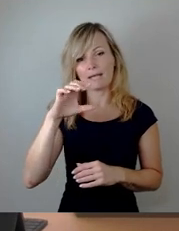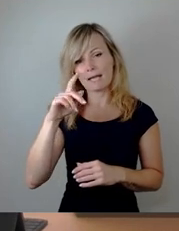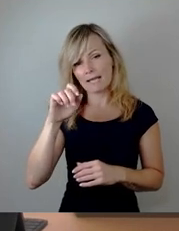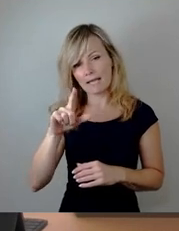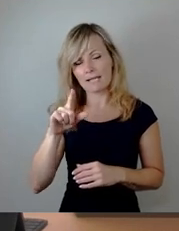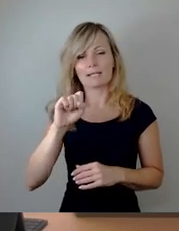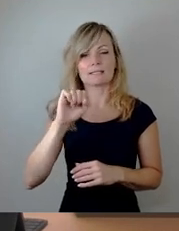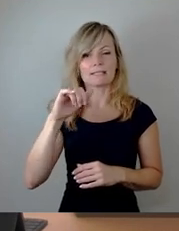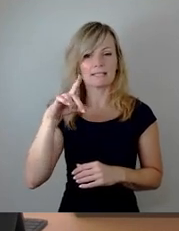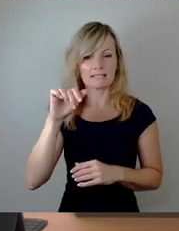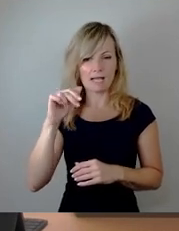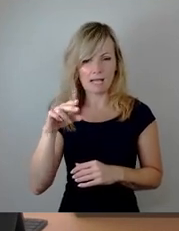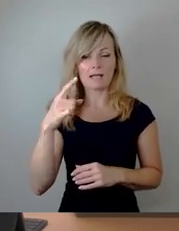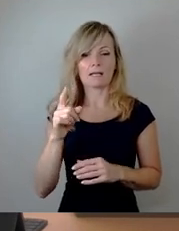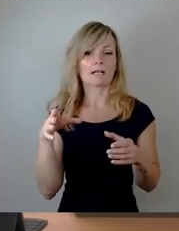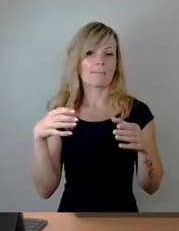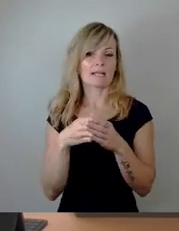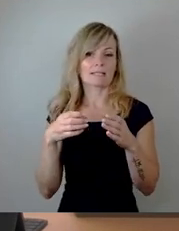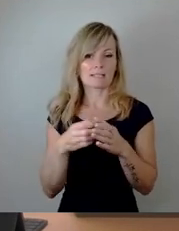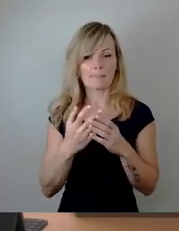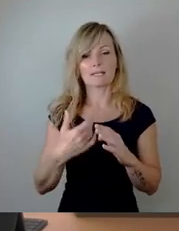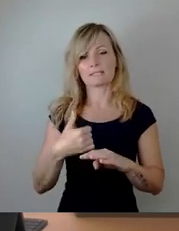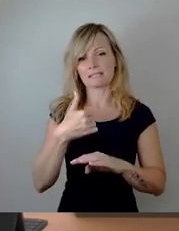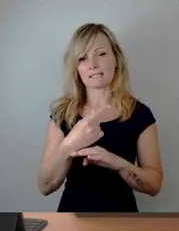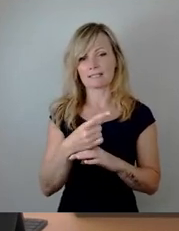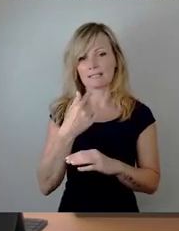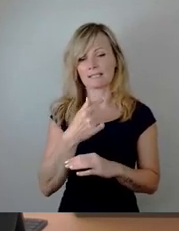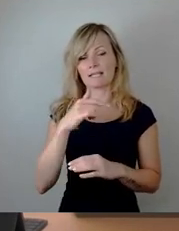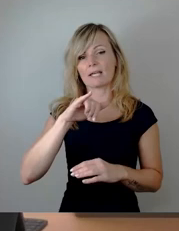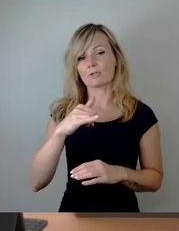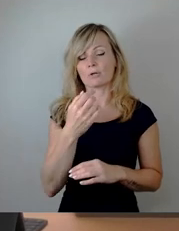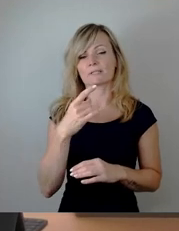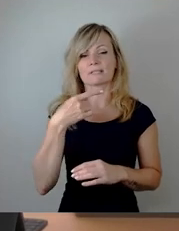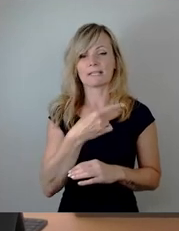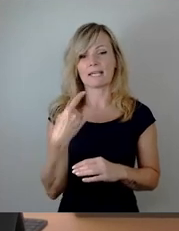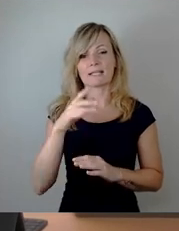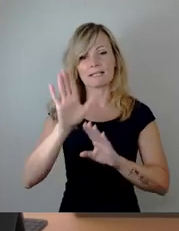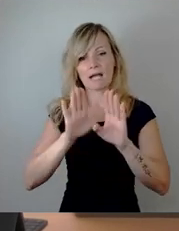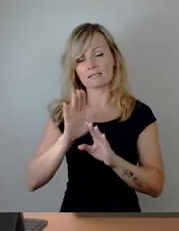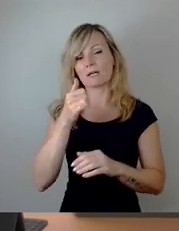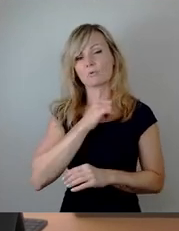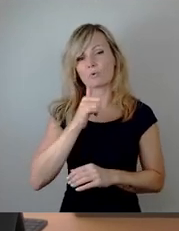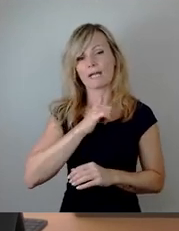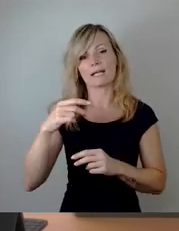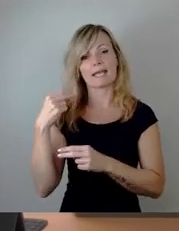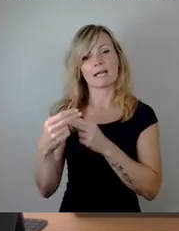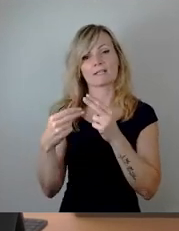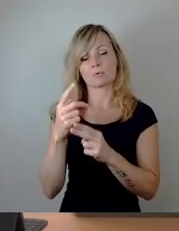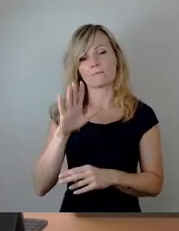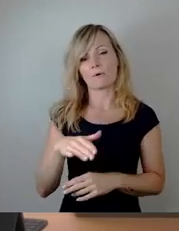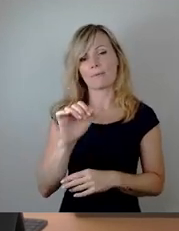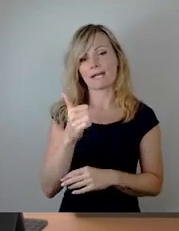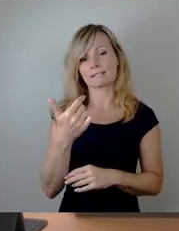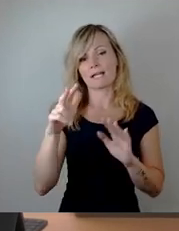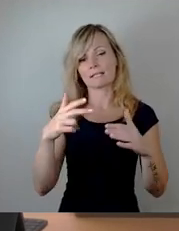Seder als gemeinsame Intendanz des TJG Theater Junge Generation vom 01.08.2025 bis